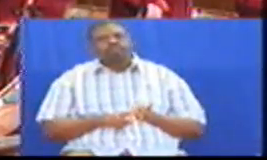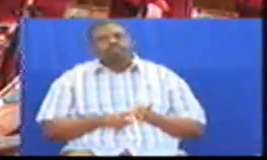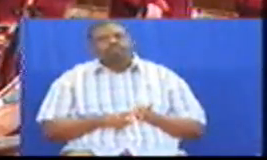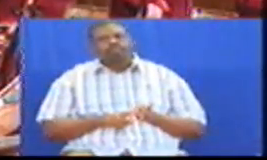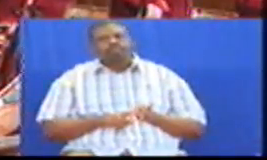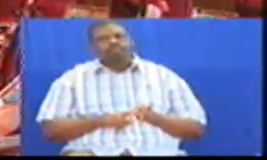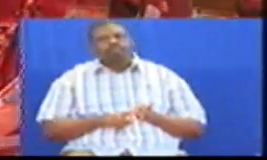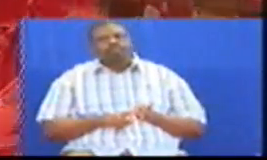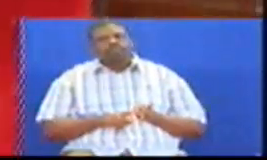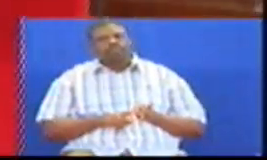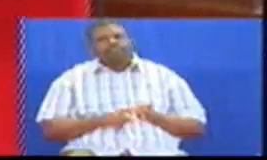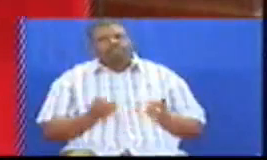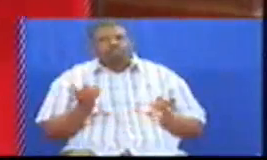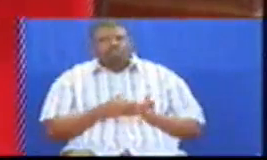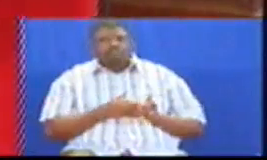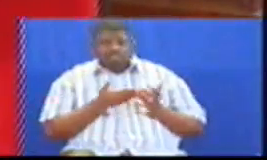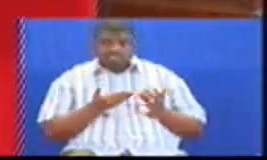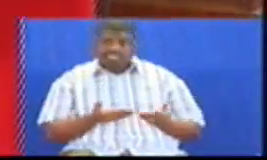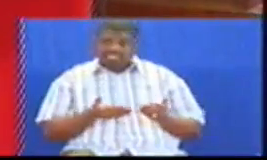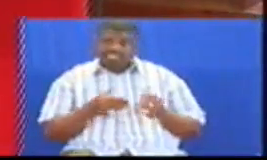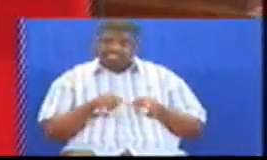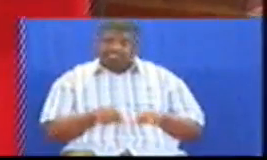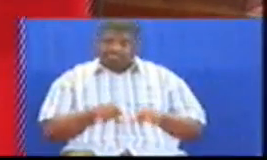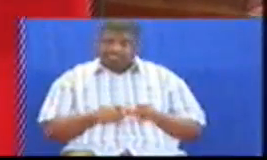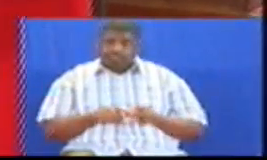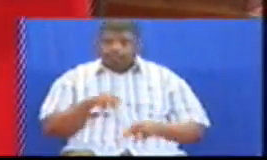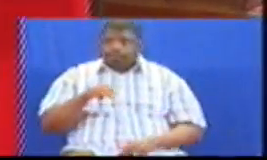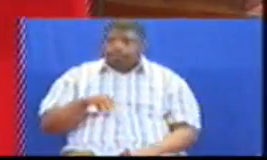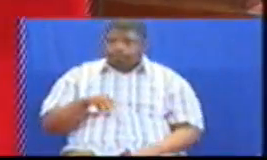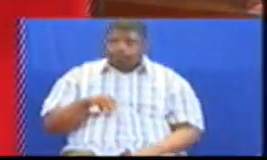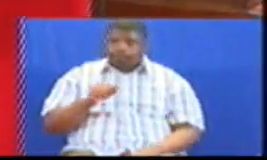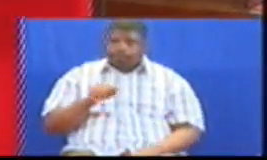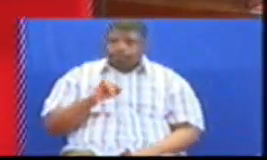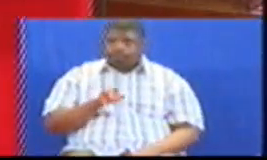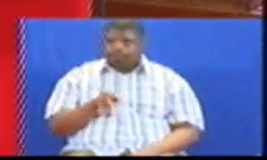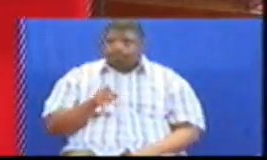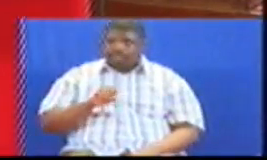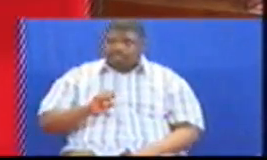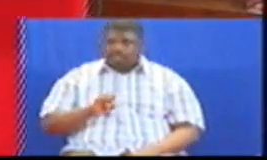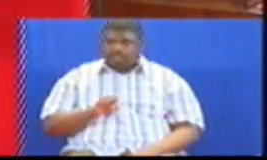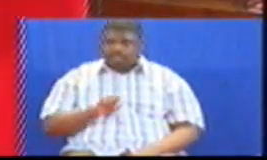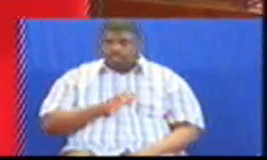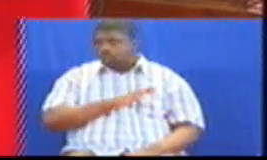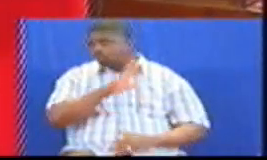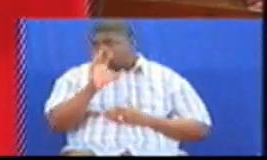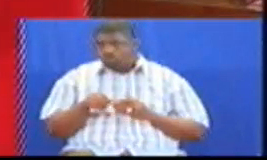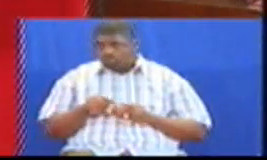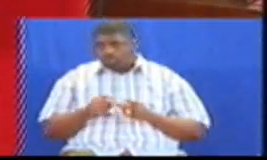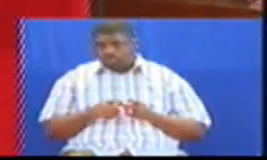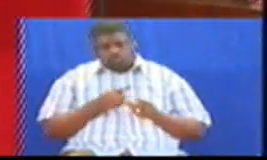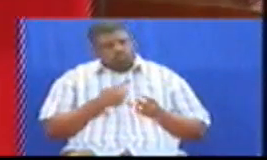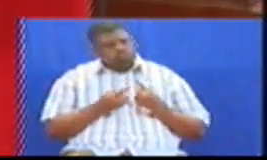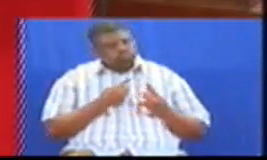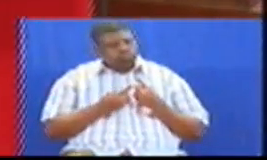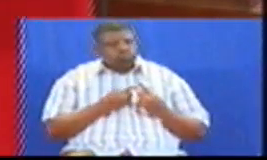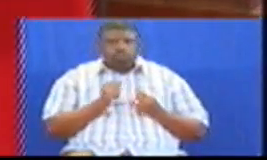agenda. Hadi kufikia sasa hivi Profesa Maige ambaye ndio waziri wetu pamoja na watendaji wake wote. Mimi nitazungumza machache